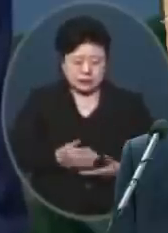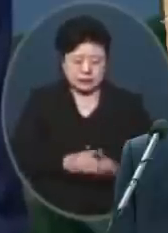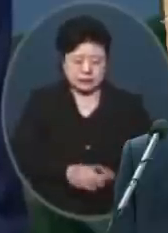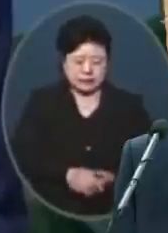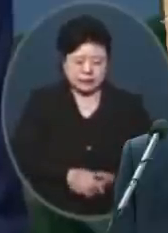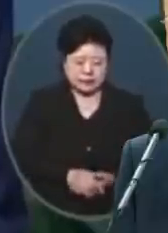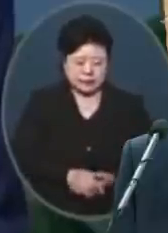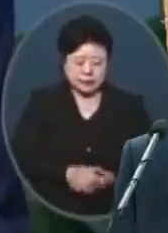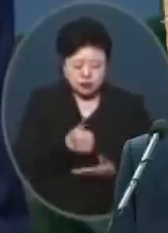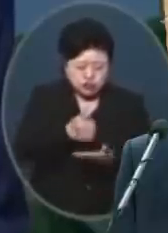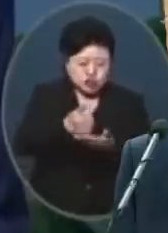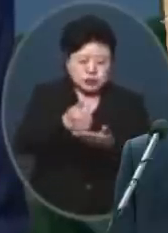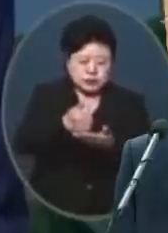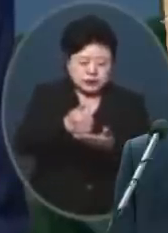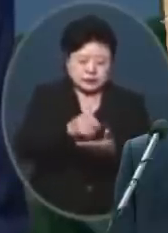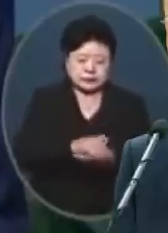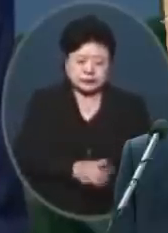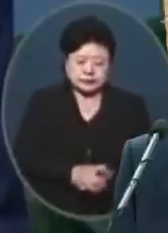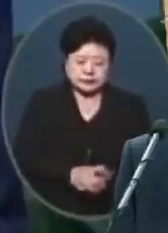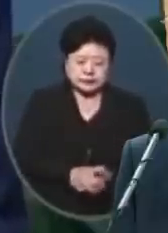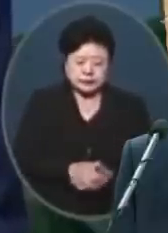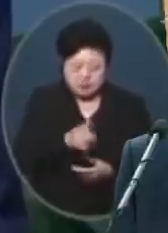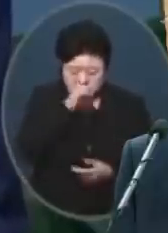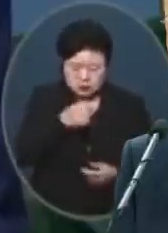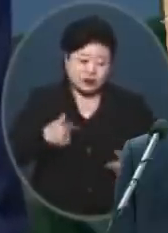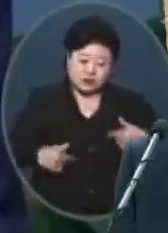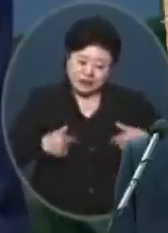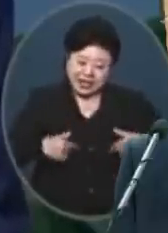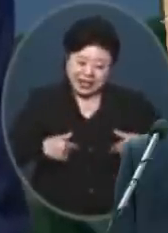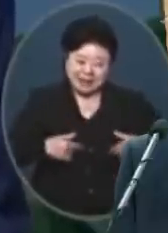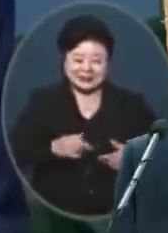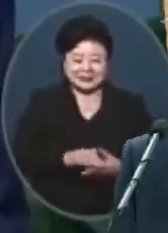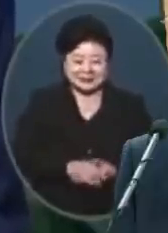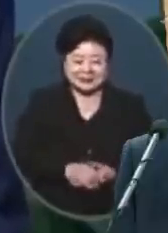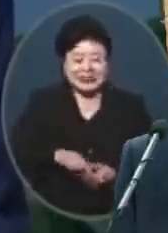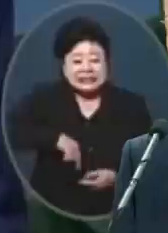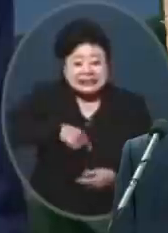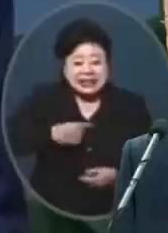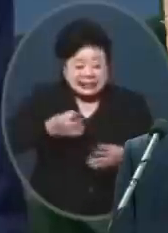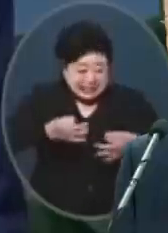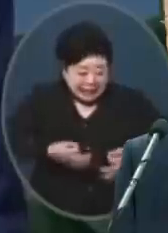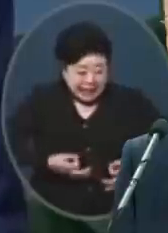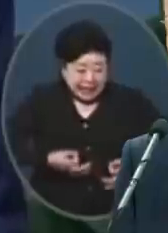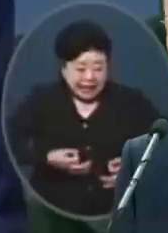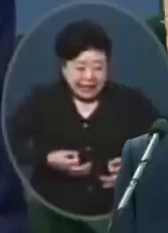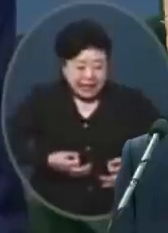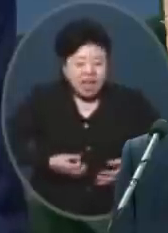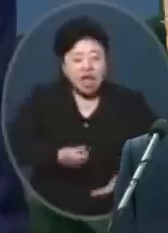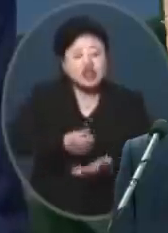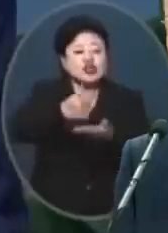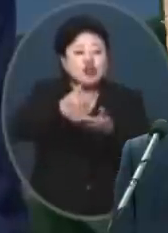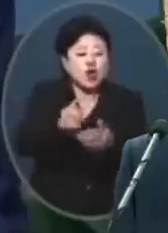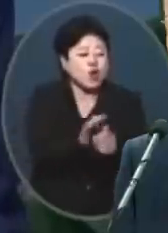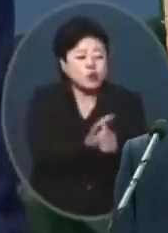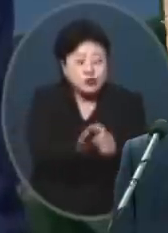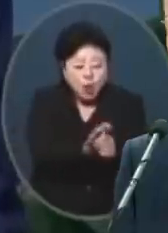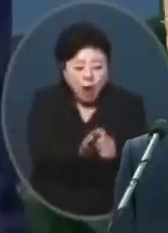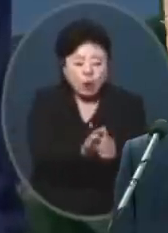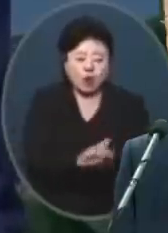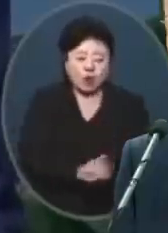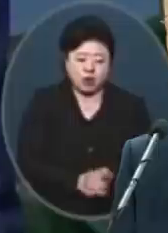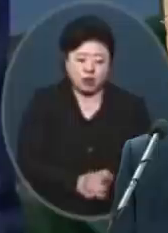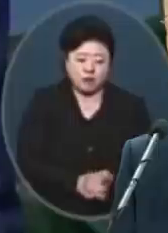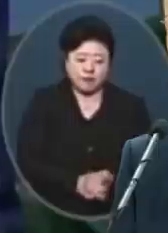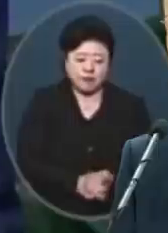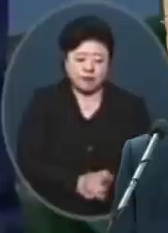슬프면 주님이 있으면 기쁘다고 자기를 격려하고 위로하고